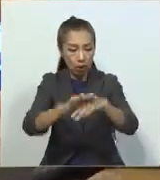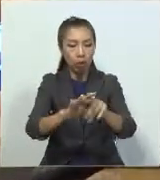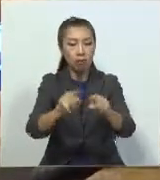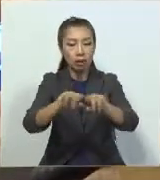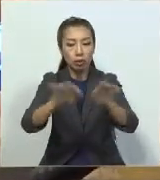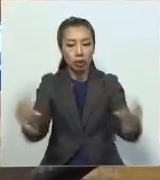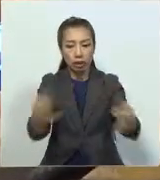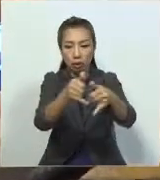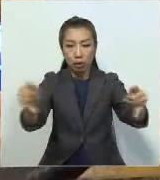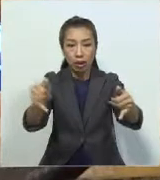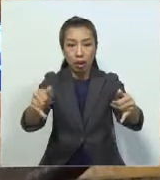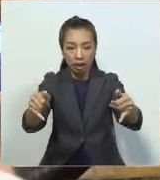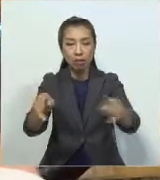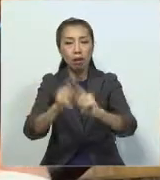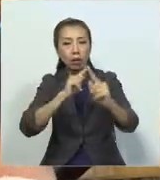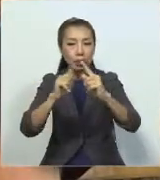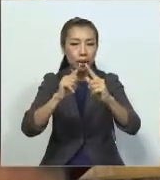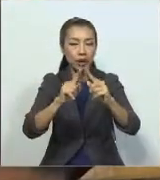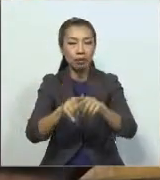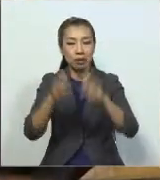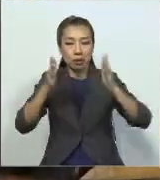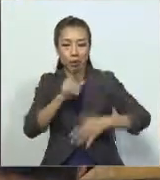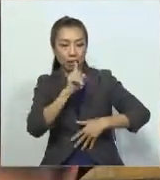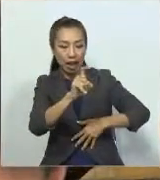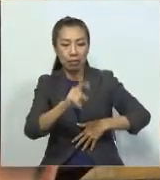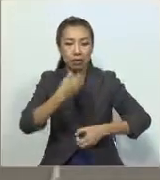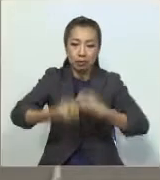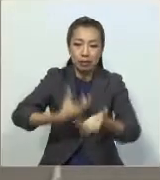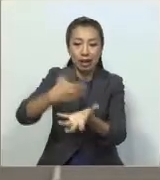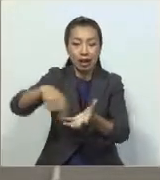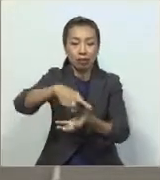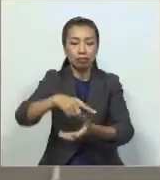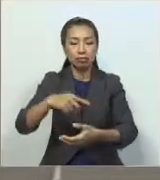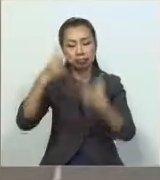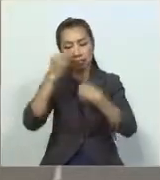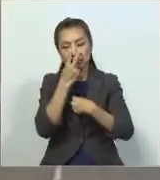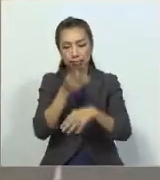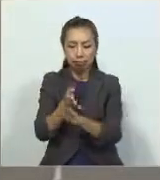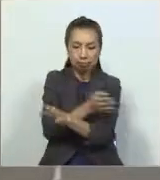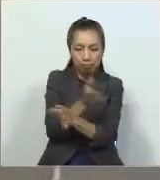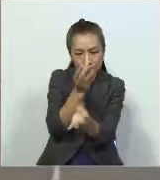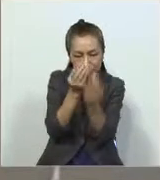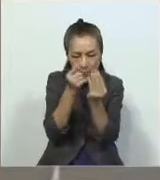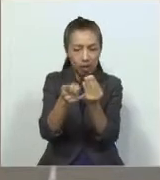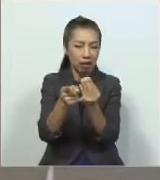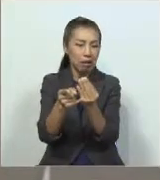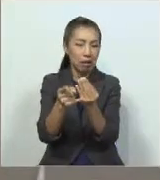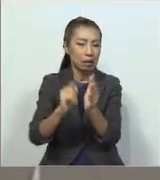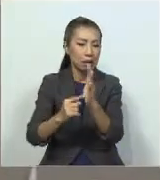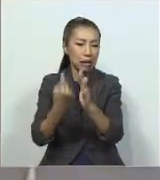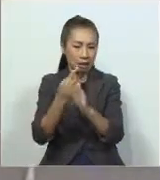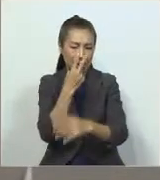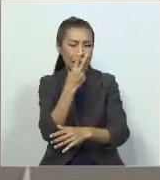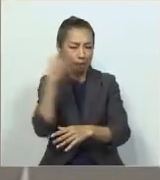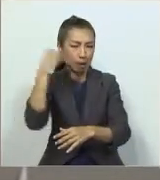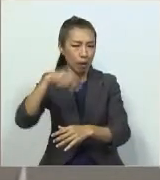มานานแล้วแต่ไม่เห็นความจำเป็นที่จะต้องดีเบตเพราะส่วนใหญ่เป็นการกล่าวโจมตีโต้เถียงกันไปมาในช่วงต้นแทบ